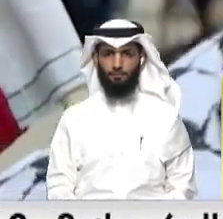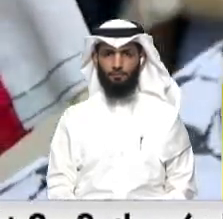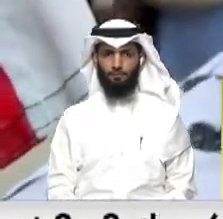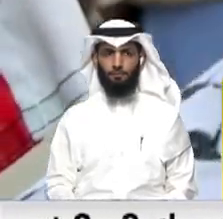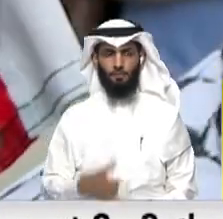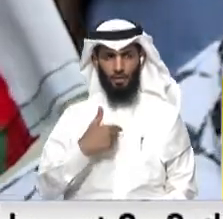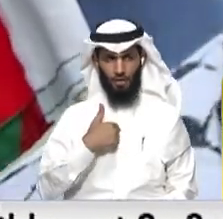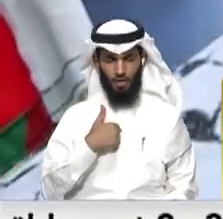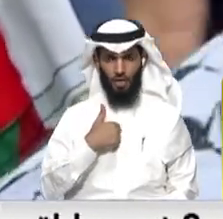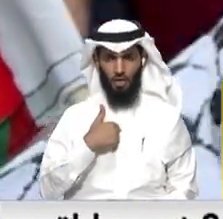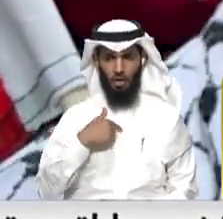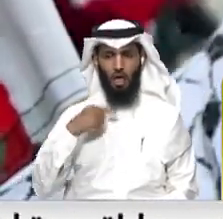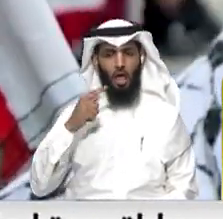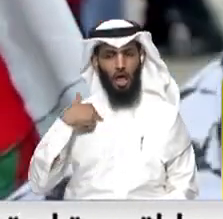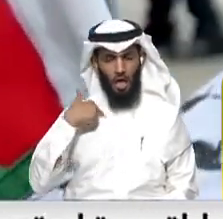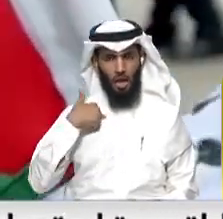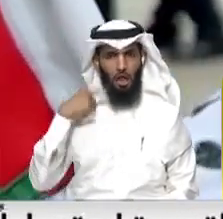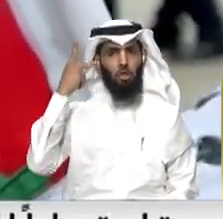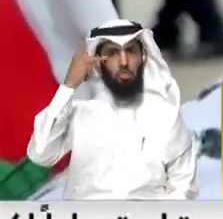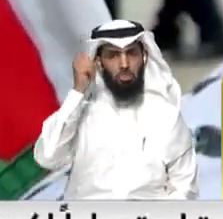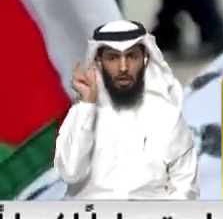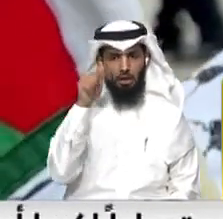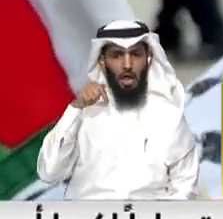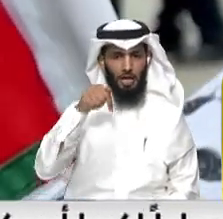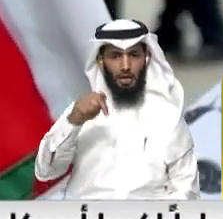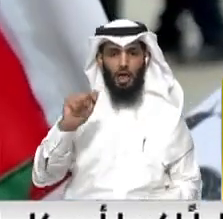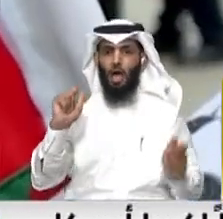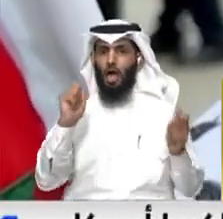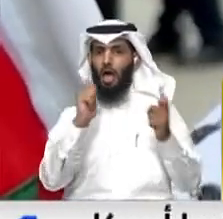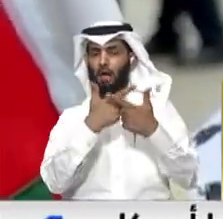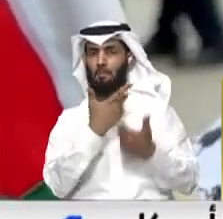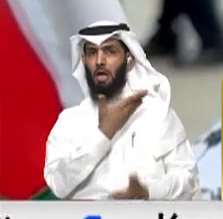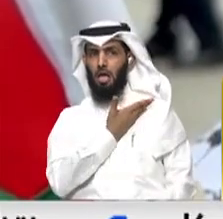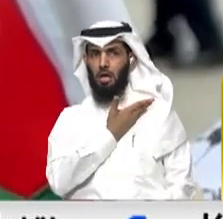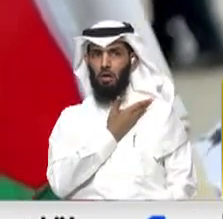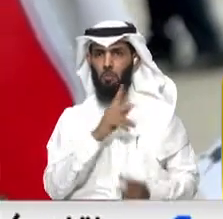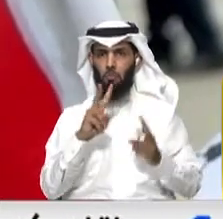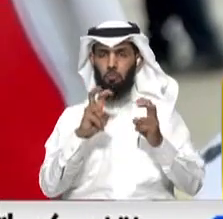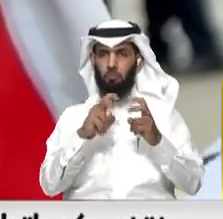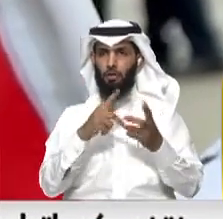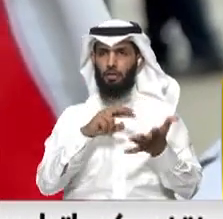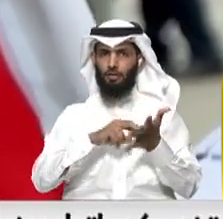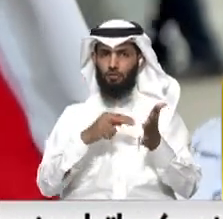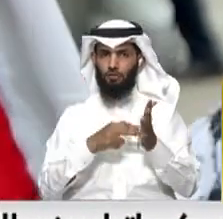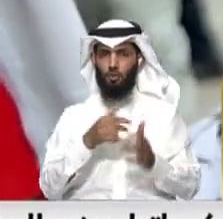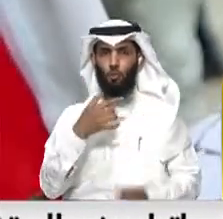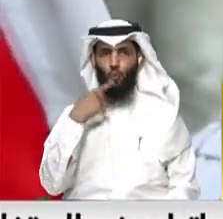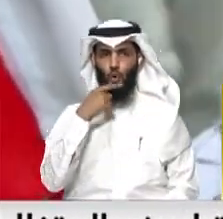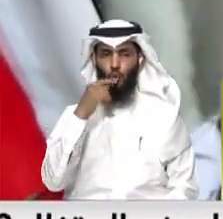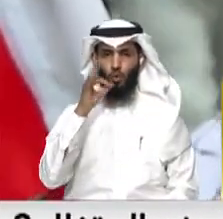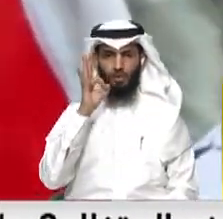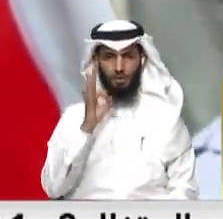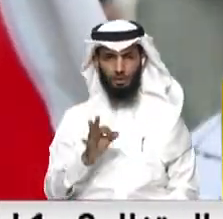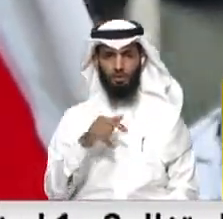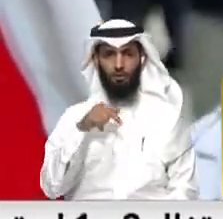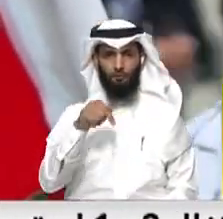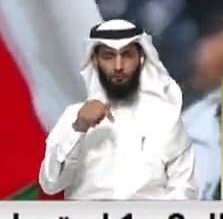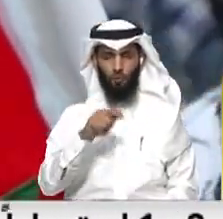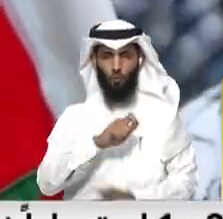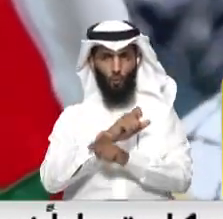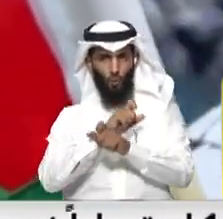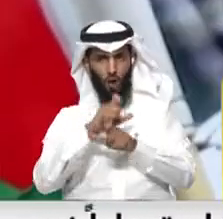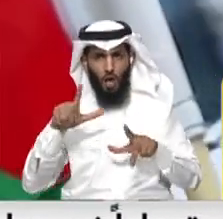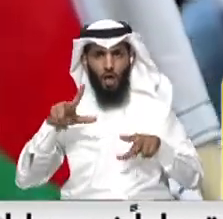أعتقد أن نهاية هذه الحرب على غزة هي التطهير العرقي للمدينة، ومن المؤكد أنهم يريدون احتلال